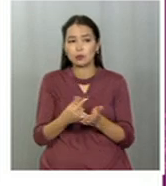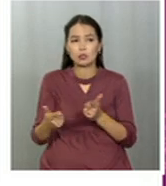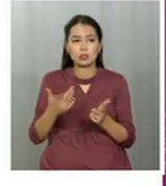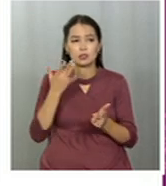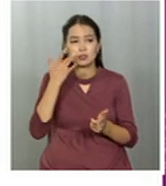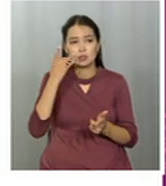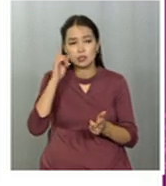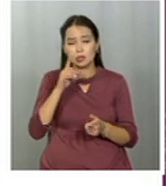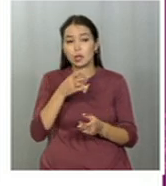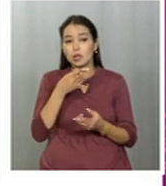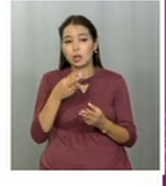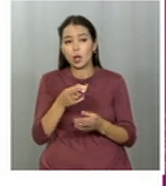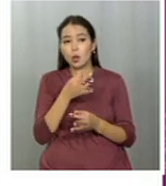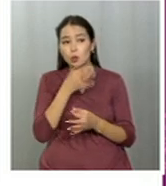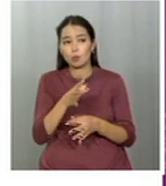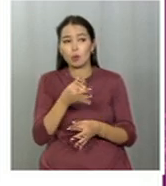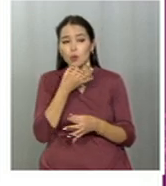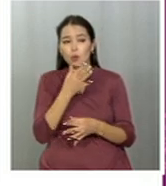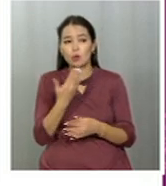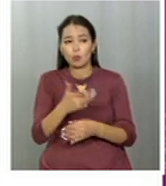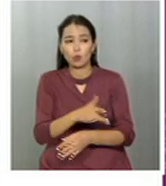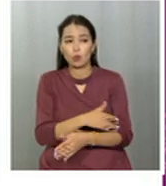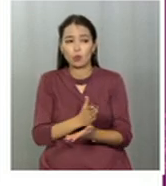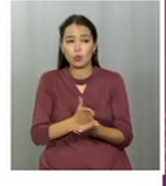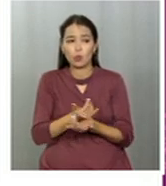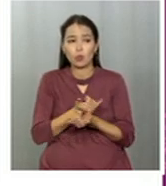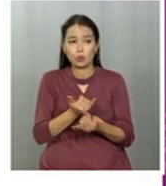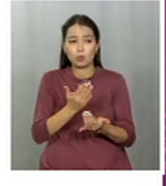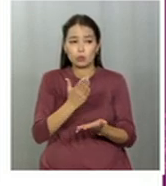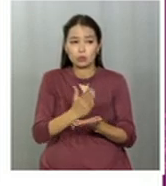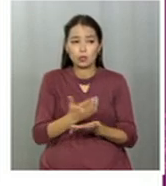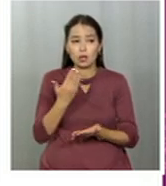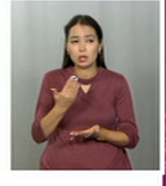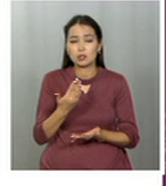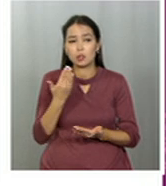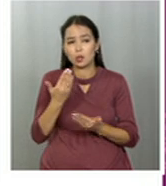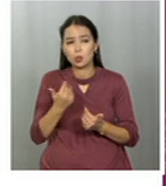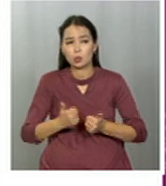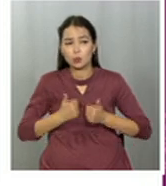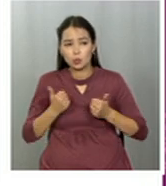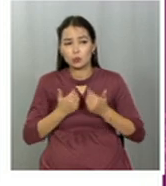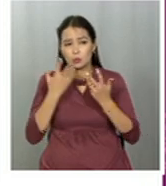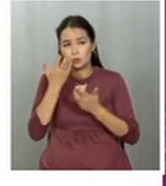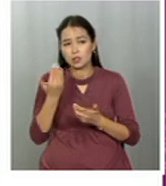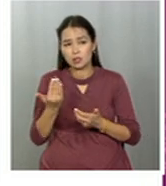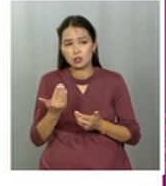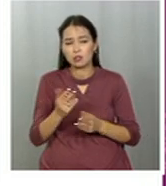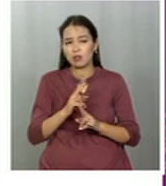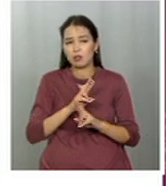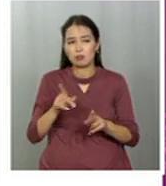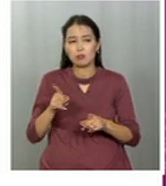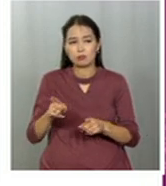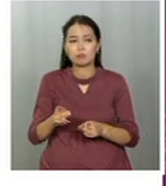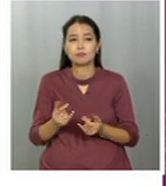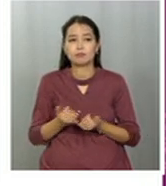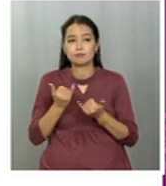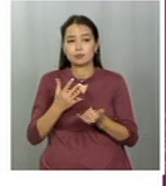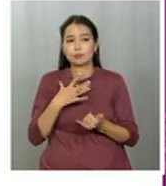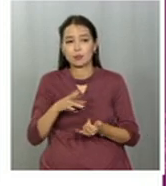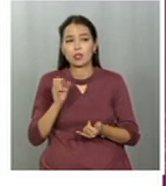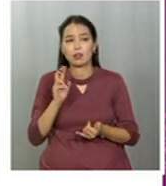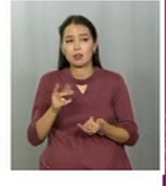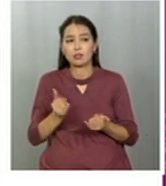любому услужить. И однако усердие его никем не ценилось, как не ценилось бы золото, если бы вдруг его стали